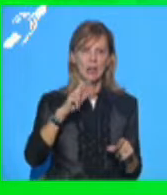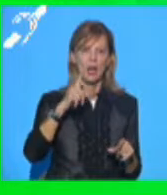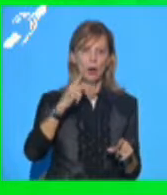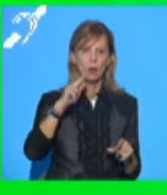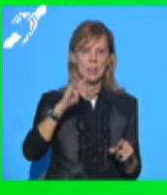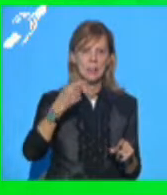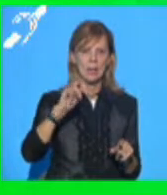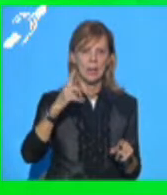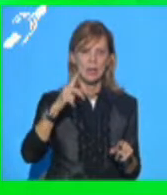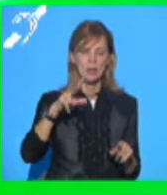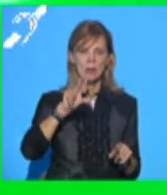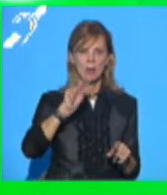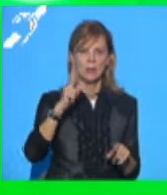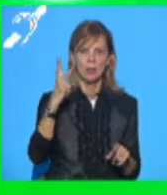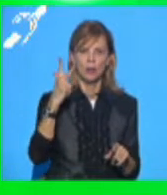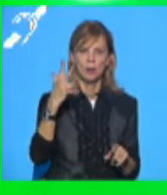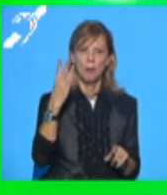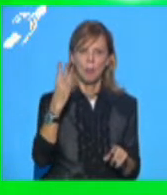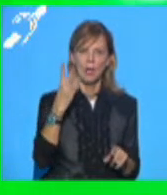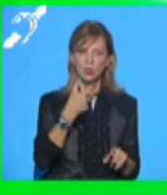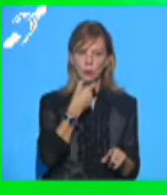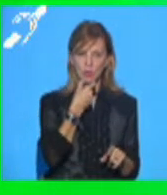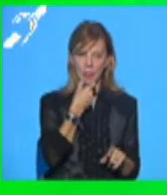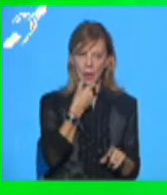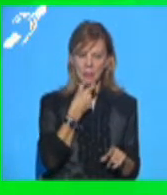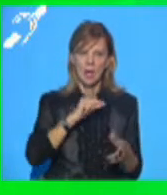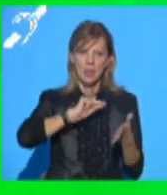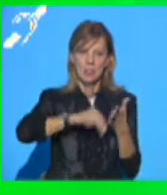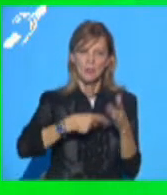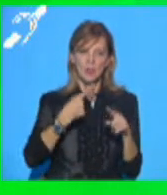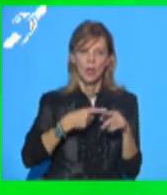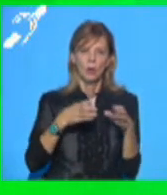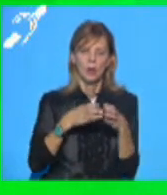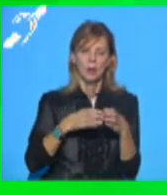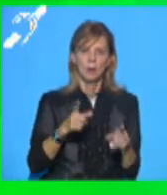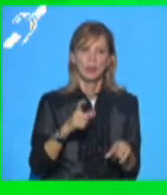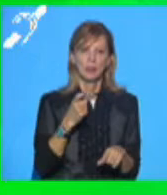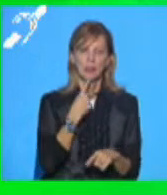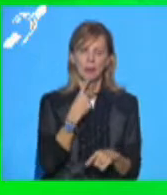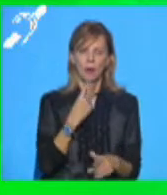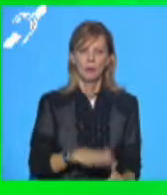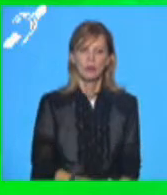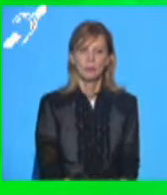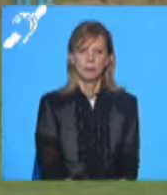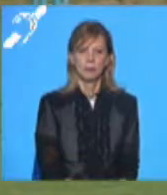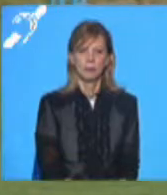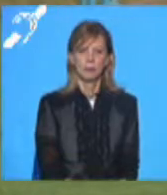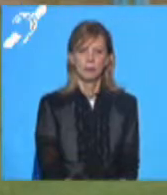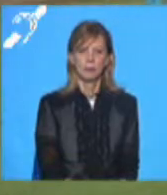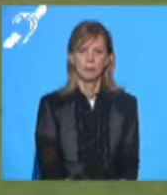de ani, portar cu 7 titluri de campion în Liga 1, a semnat cu gruparea din Bănie.